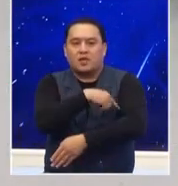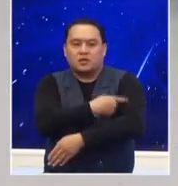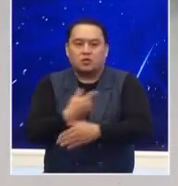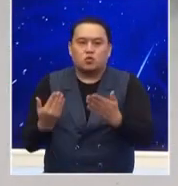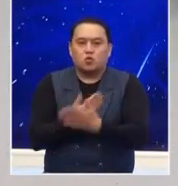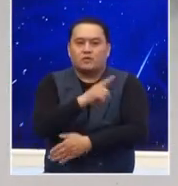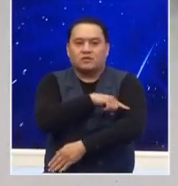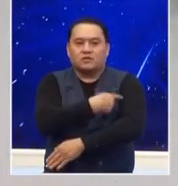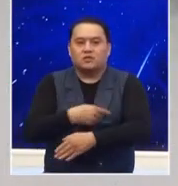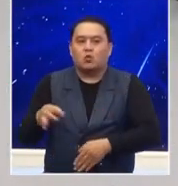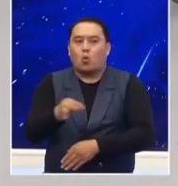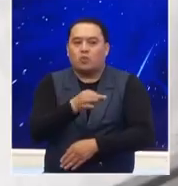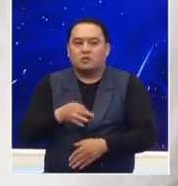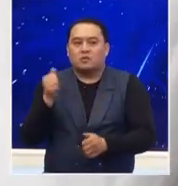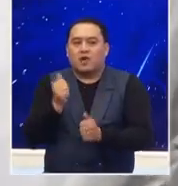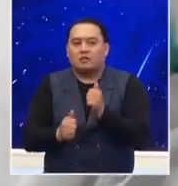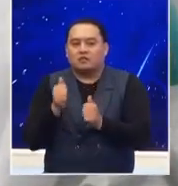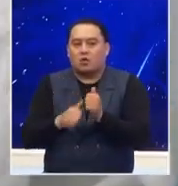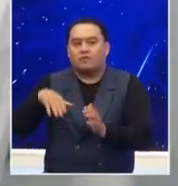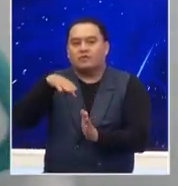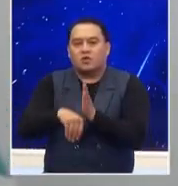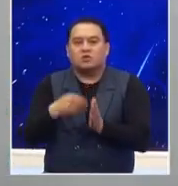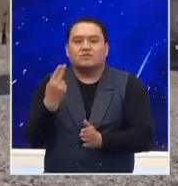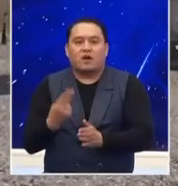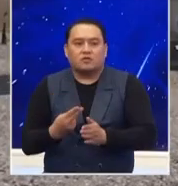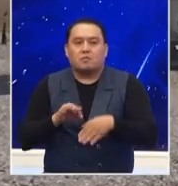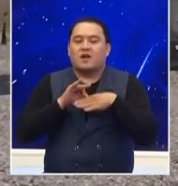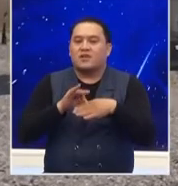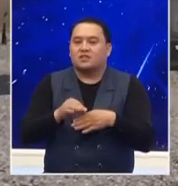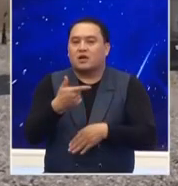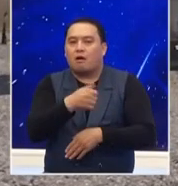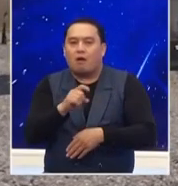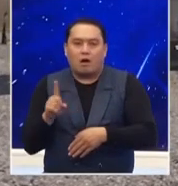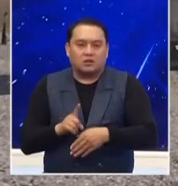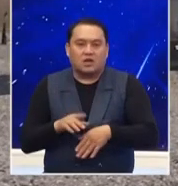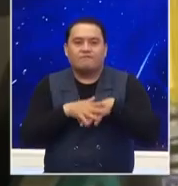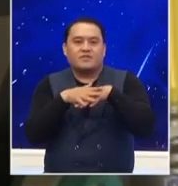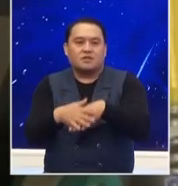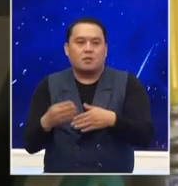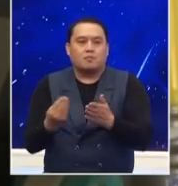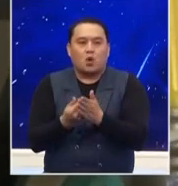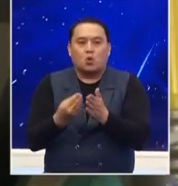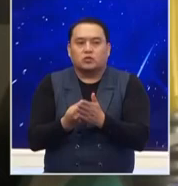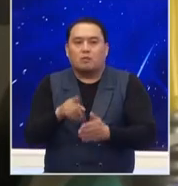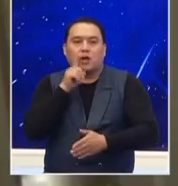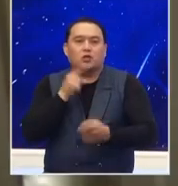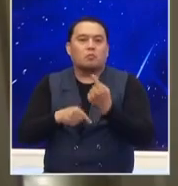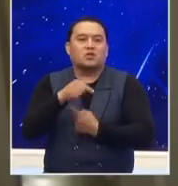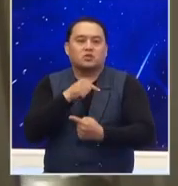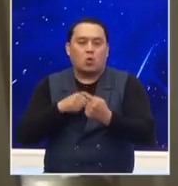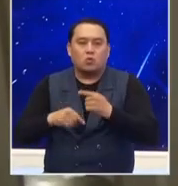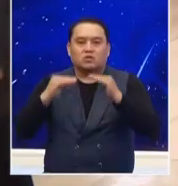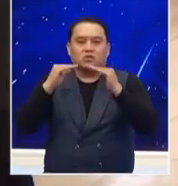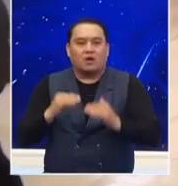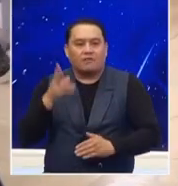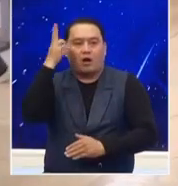современных медцентров в каждой области, повсеместное внедрение цифровизации и проведение газификации, выделение грантов на поддержку молодых предпринимателей,